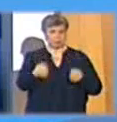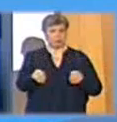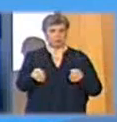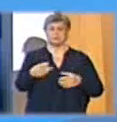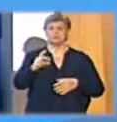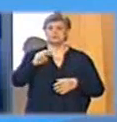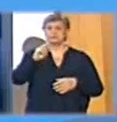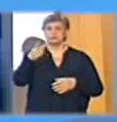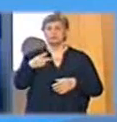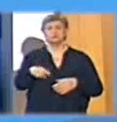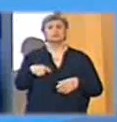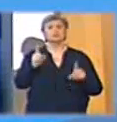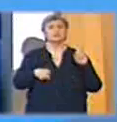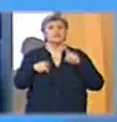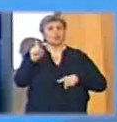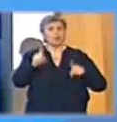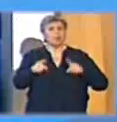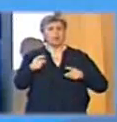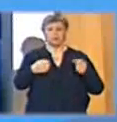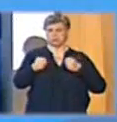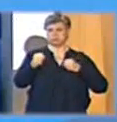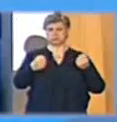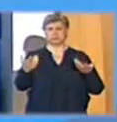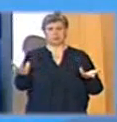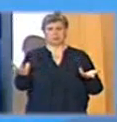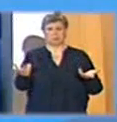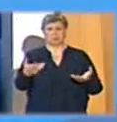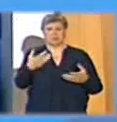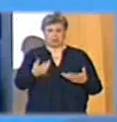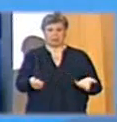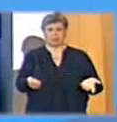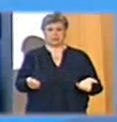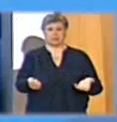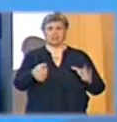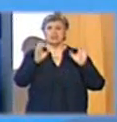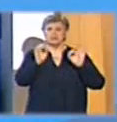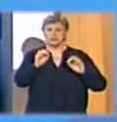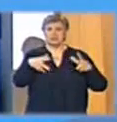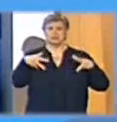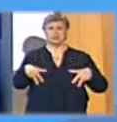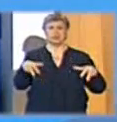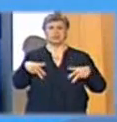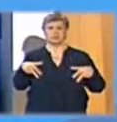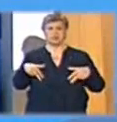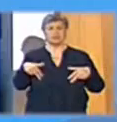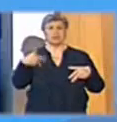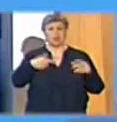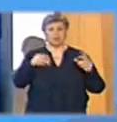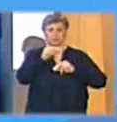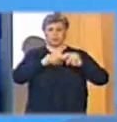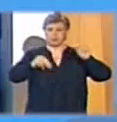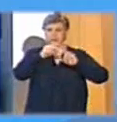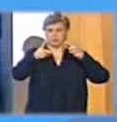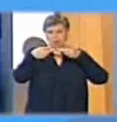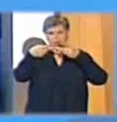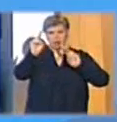μην συμφωνούν μεταξύ τους, διότι όπως αντιλαμβάνεστε και μέσα στα μέλη της κυβέρνησης ελεύθερα θα διατυπωθούν